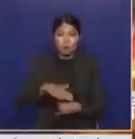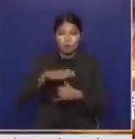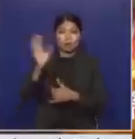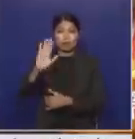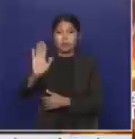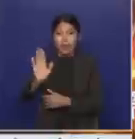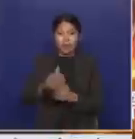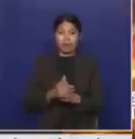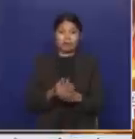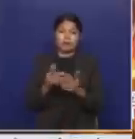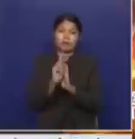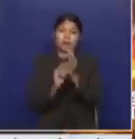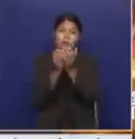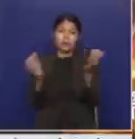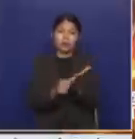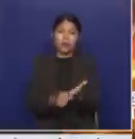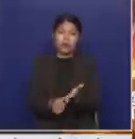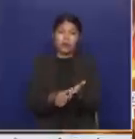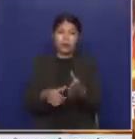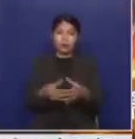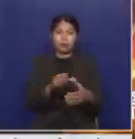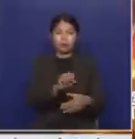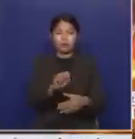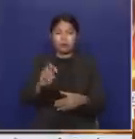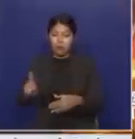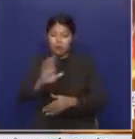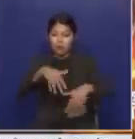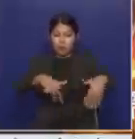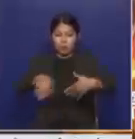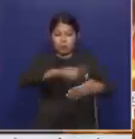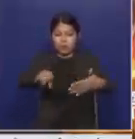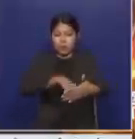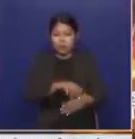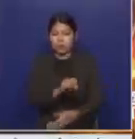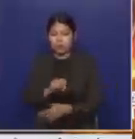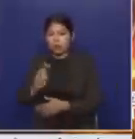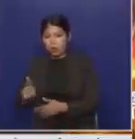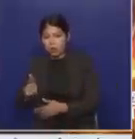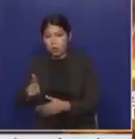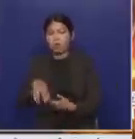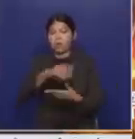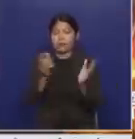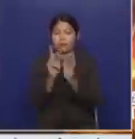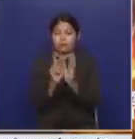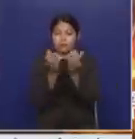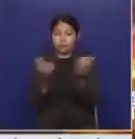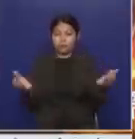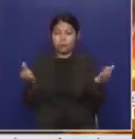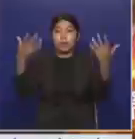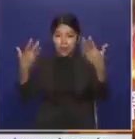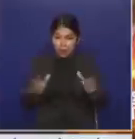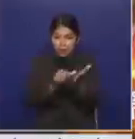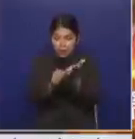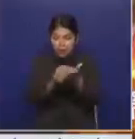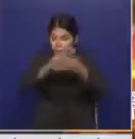แก้ไขรัฐธรรมนูญโดยศ.ที่มาจากการเลือกตั้งของประชาชนจากนั้นจึงยุบสภาแล้วคืนอำนาจให้กับประชา